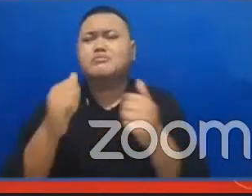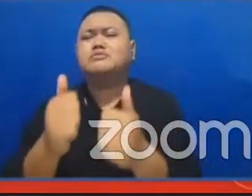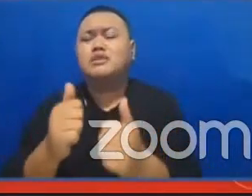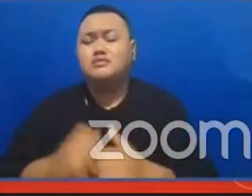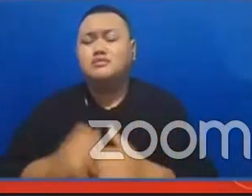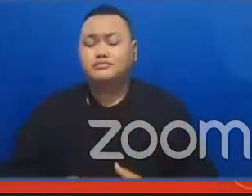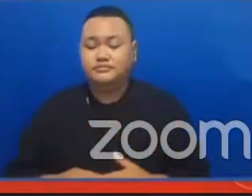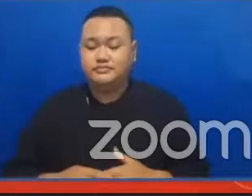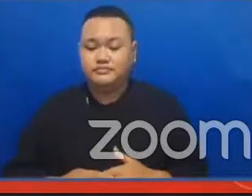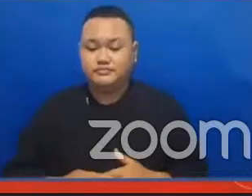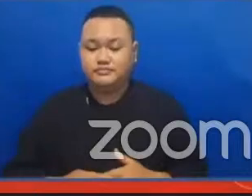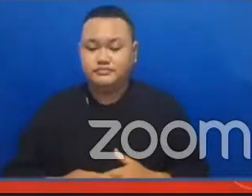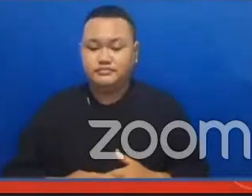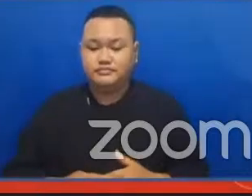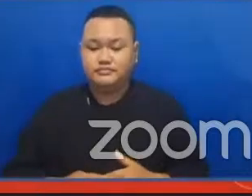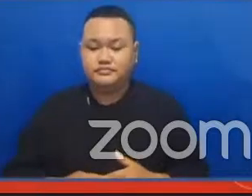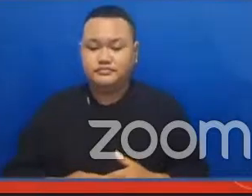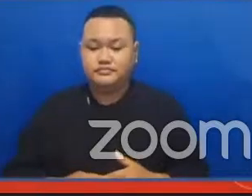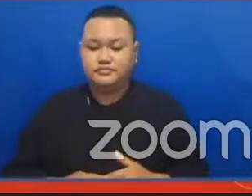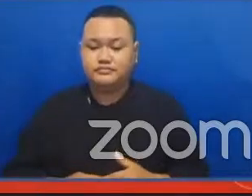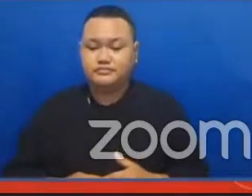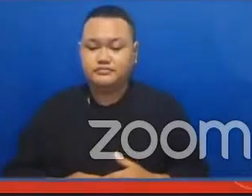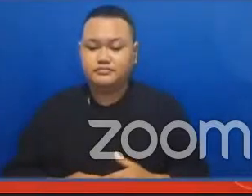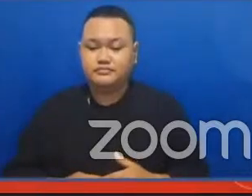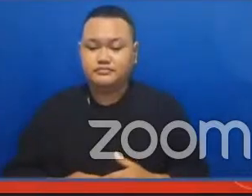yang lab mayanya.